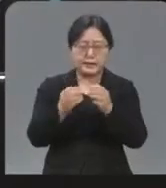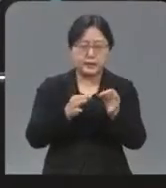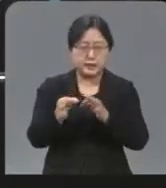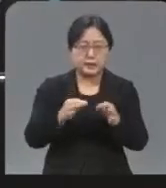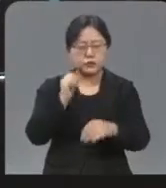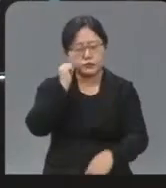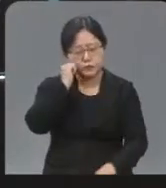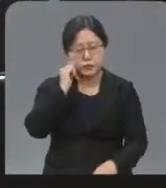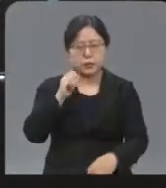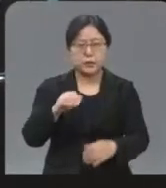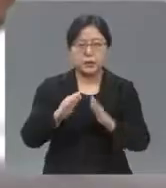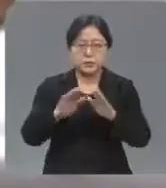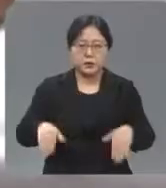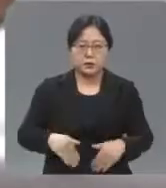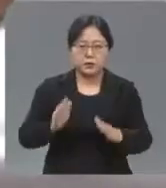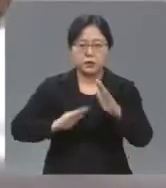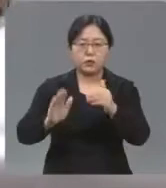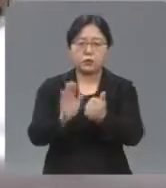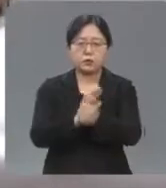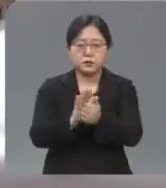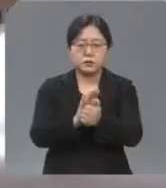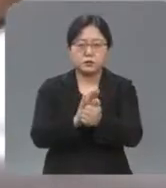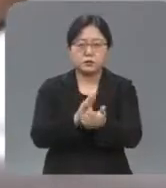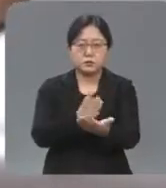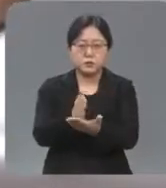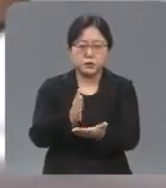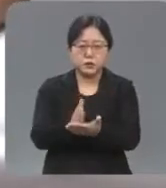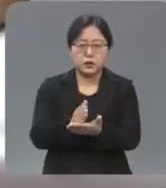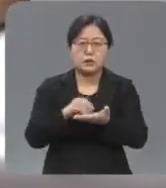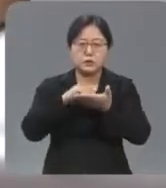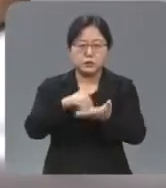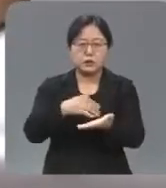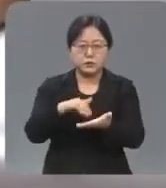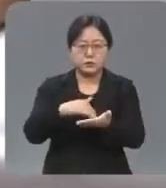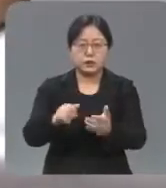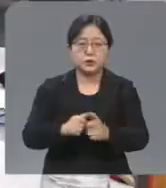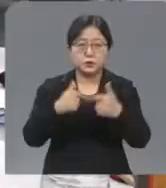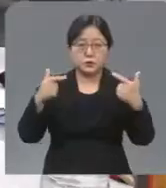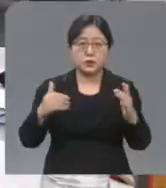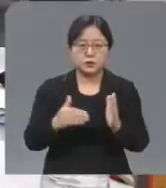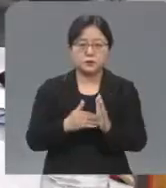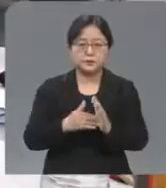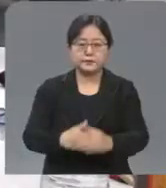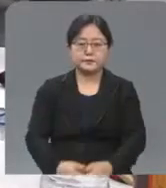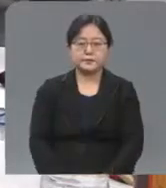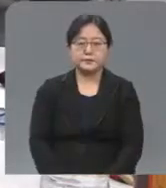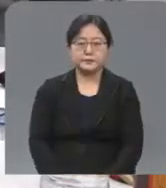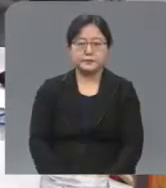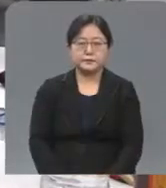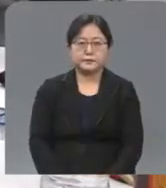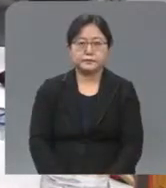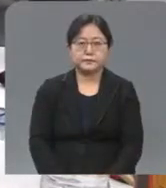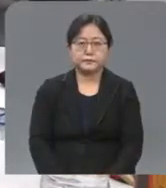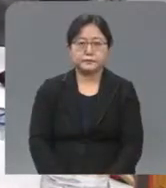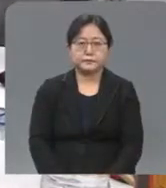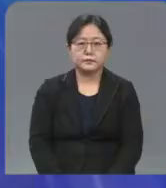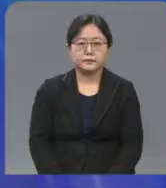전남은 사업 개인, 공공서비스 등의 분야에서 취업자 수가 증가한 것으로 분석됐습니다.